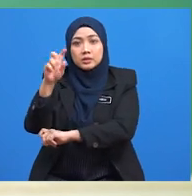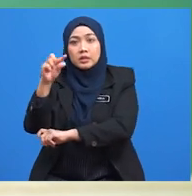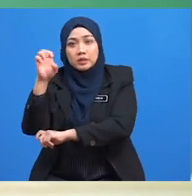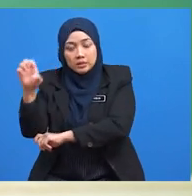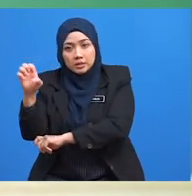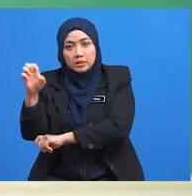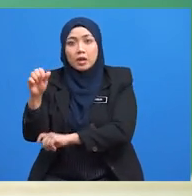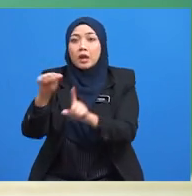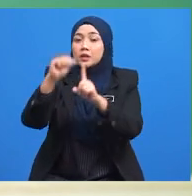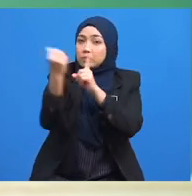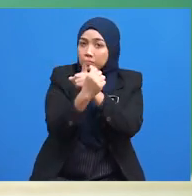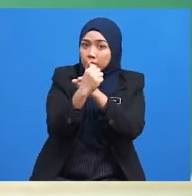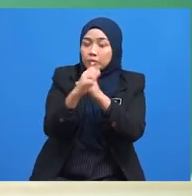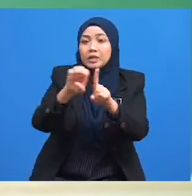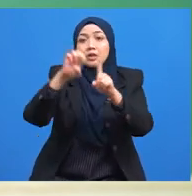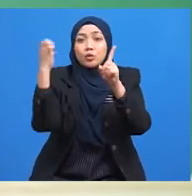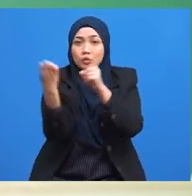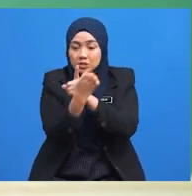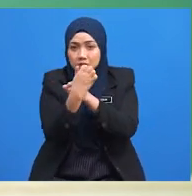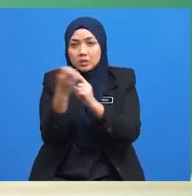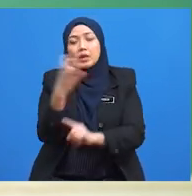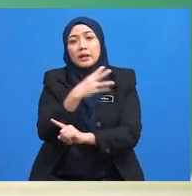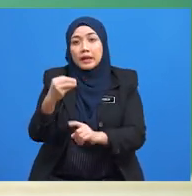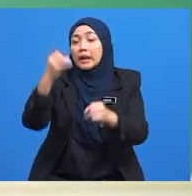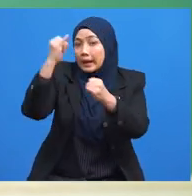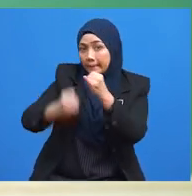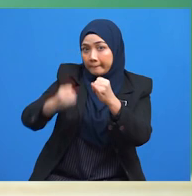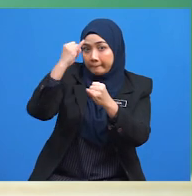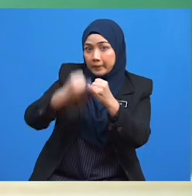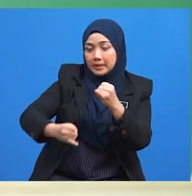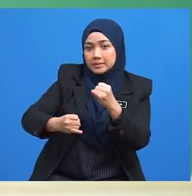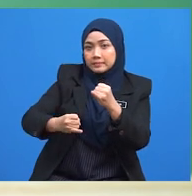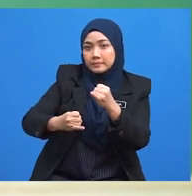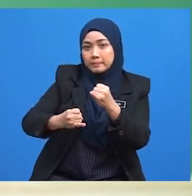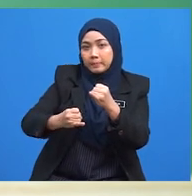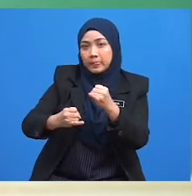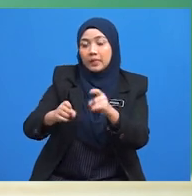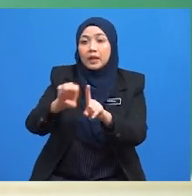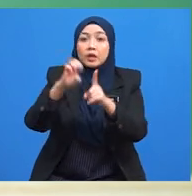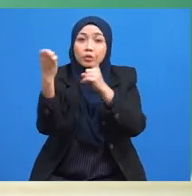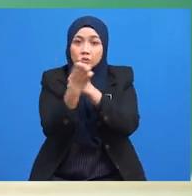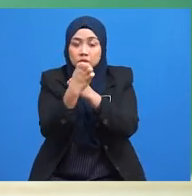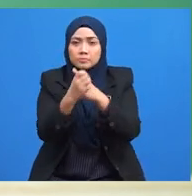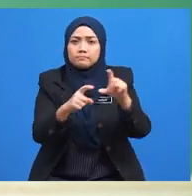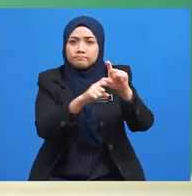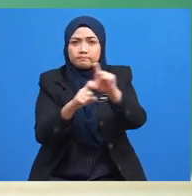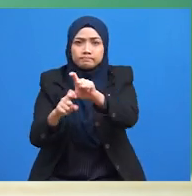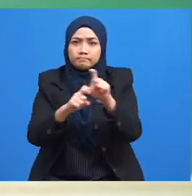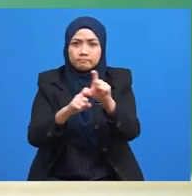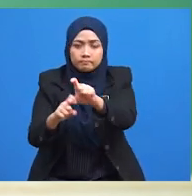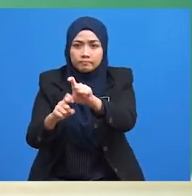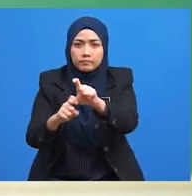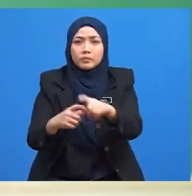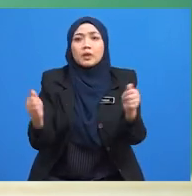atmosfera dan ekologi. Dan yang terakhir, ekologi juga saling bergantung